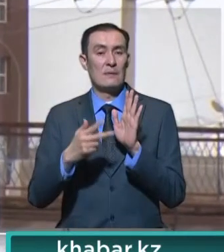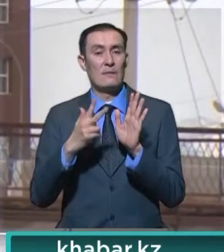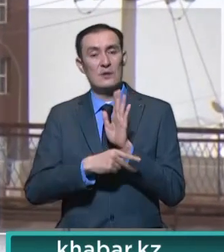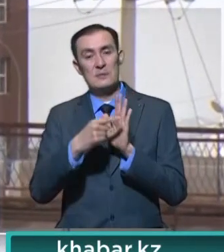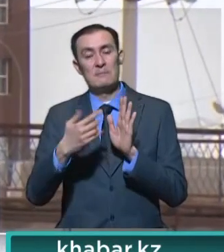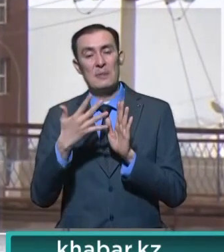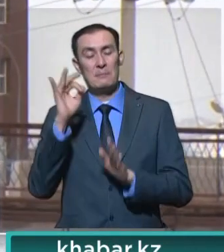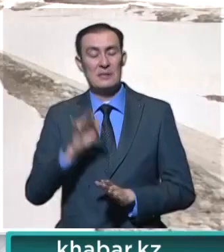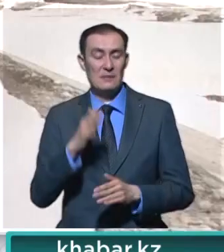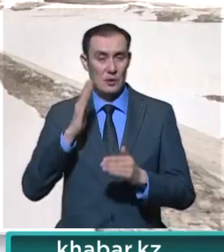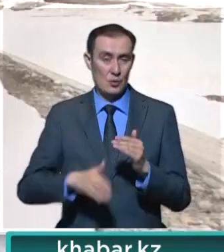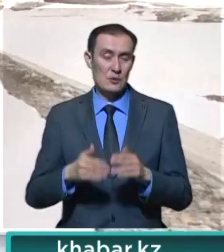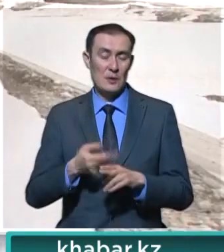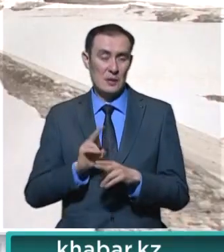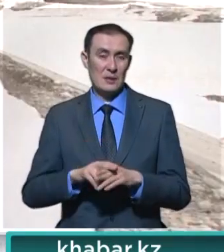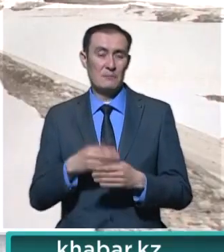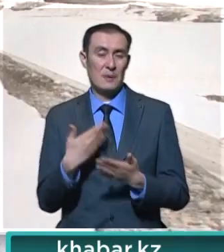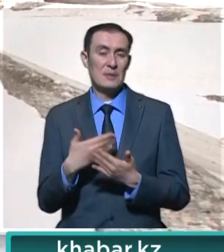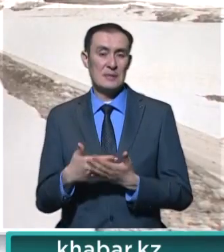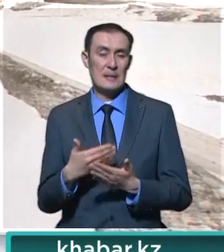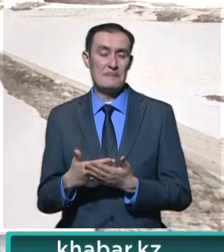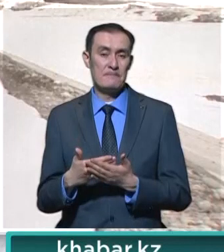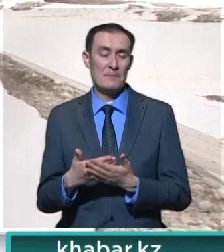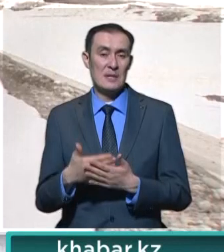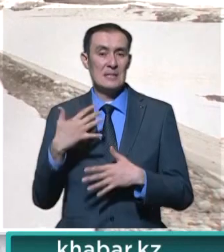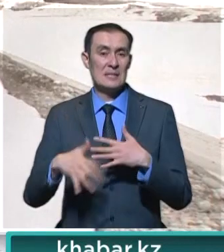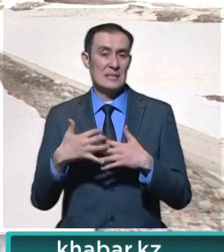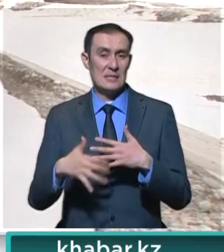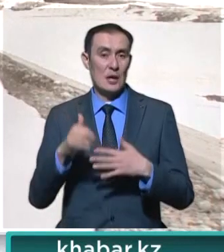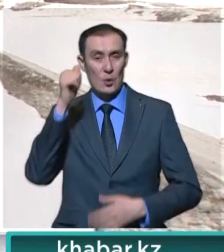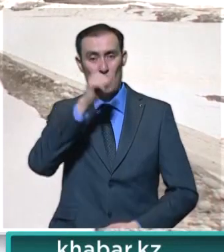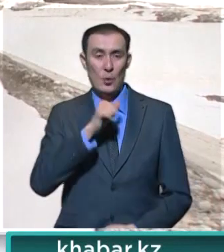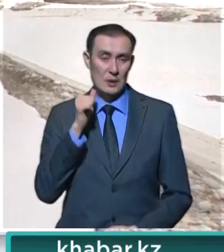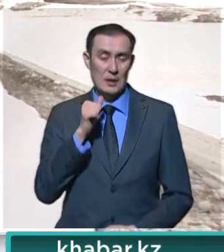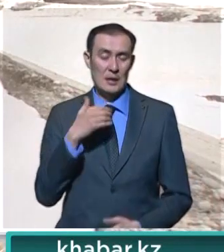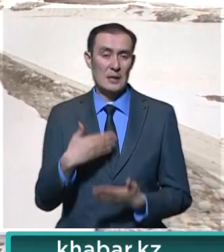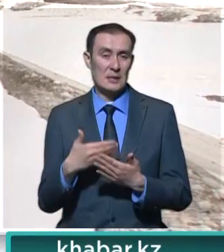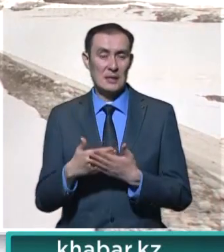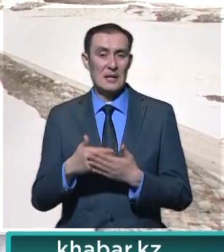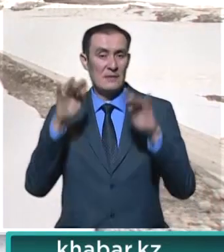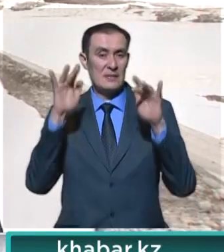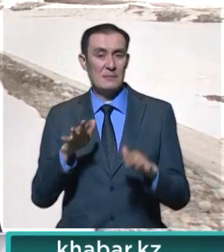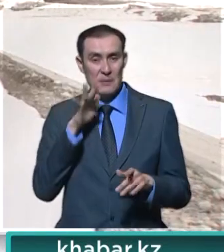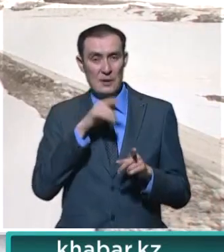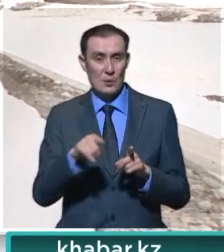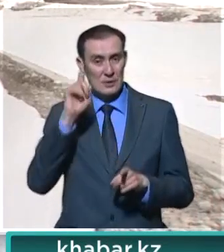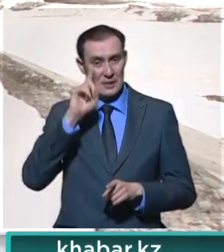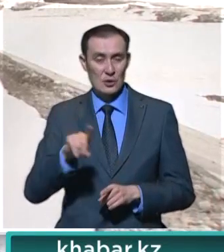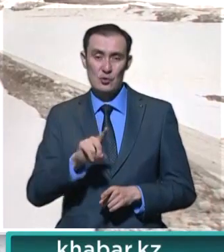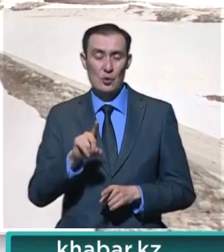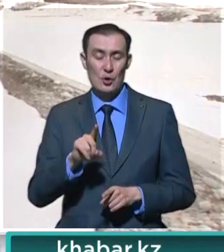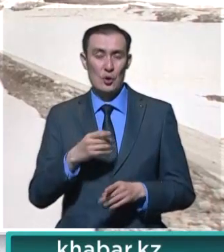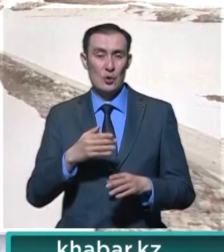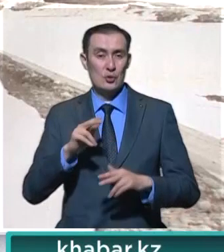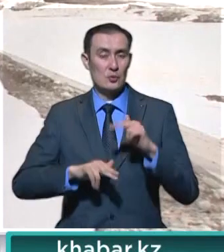80-85% завершим. Ну, обычно это мы рассматриваем в середину года, то есть зимний период, сами понимаете,